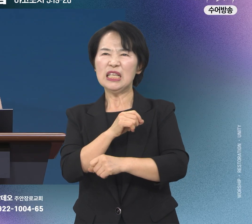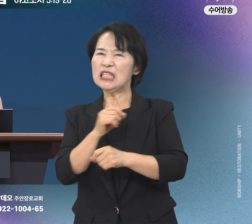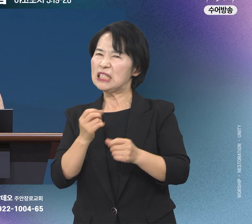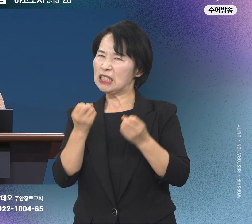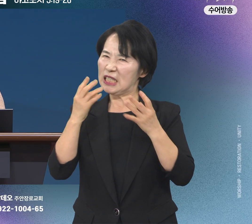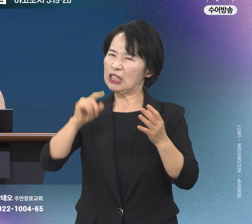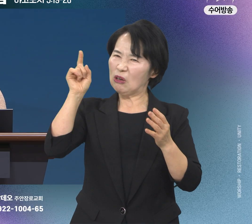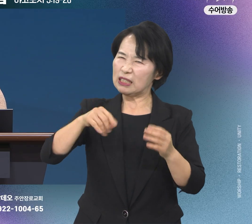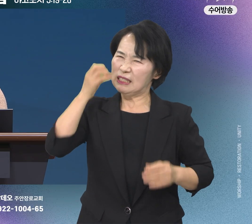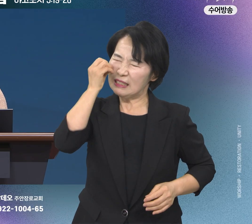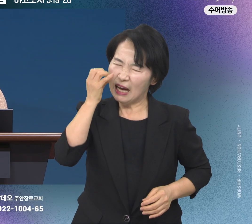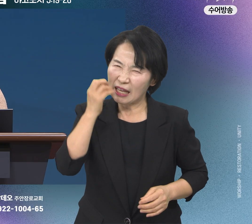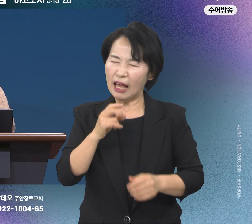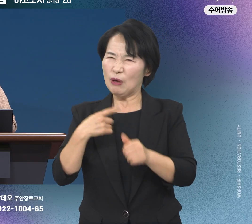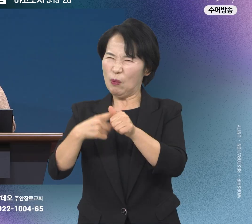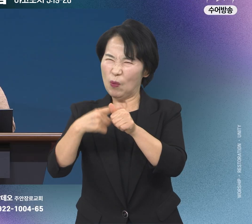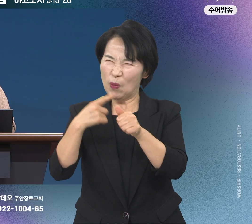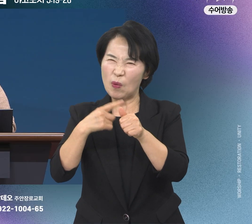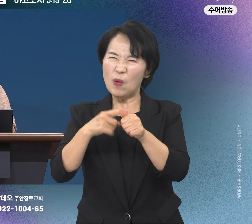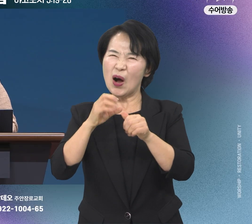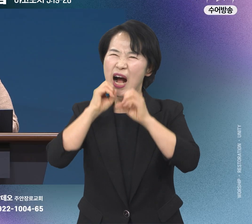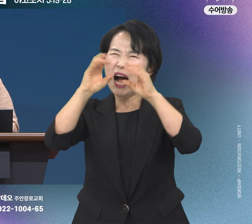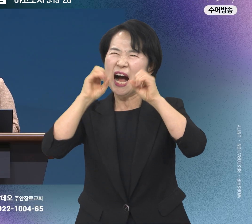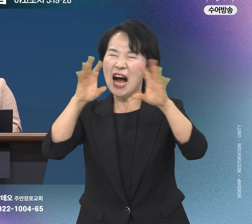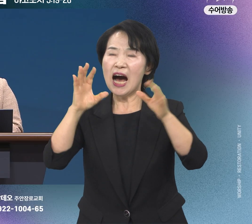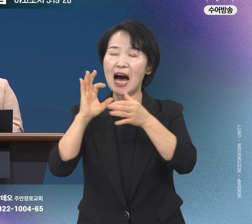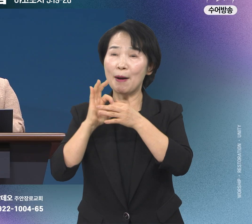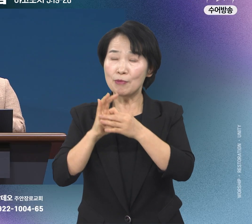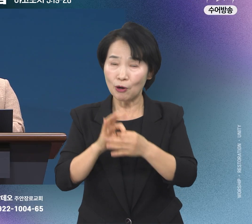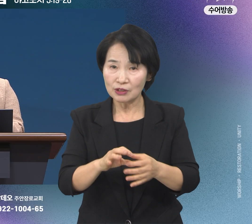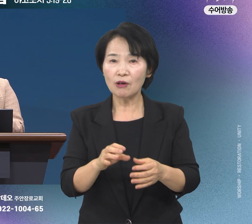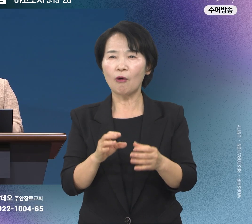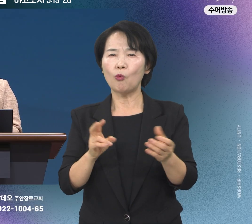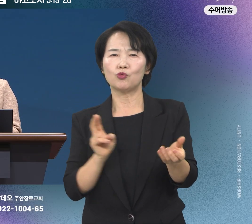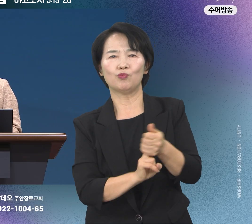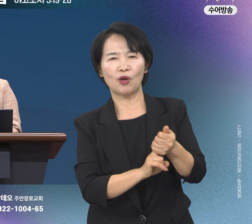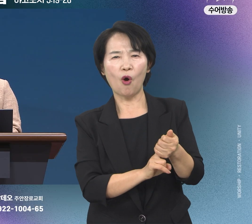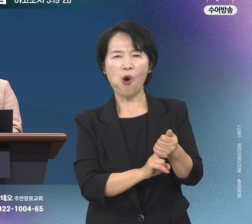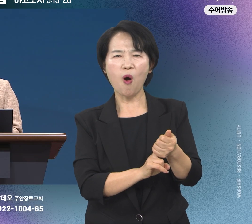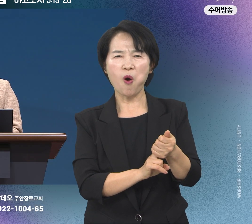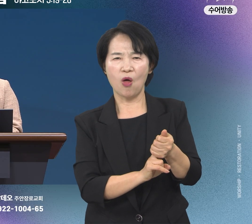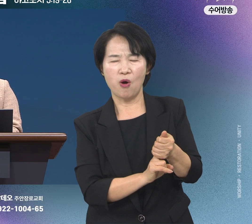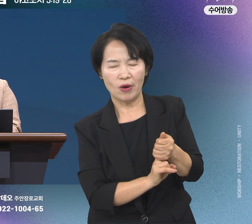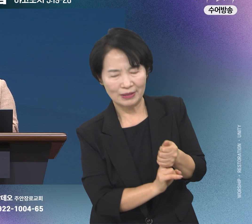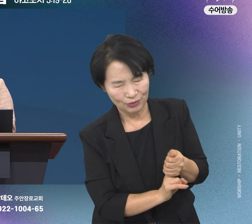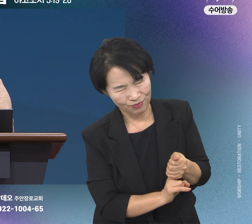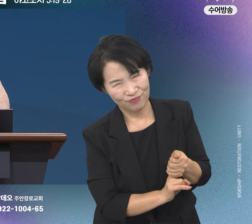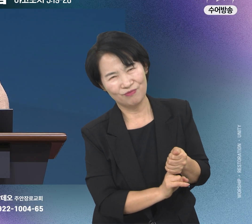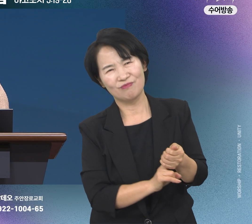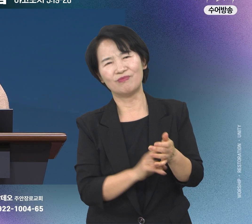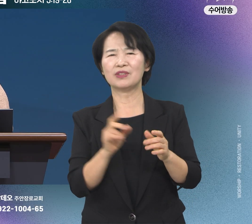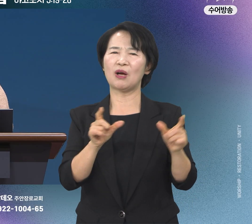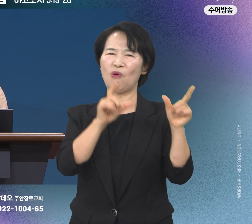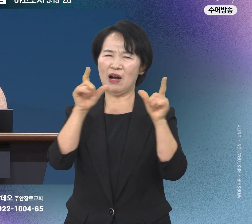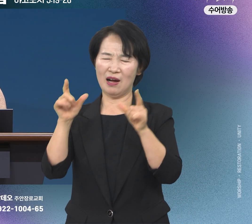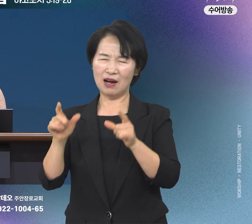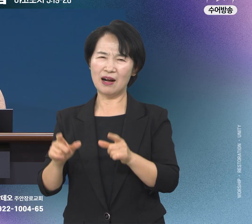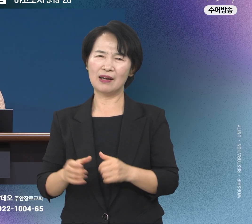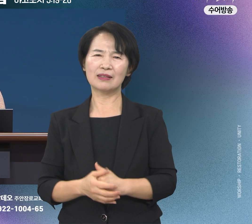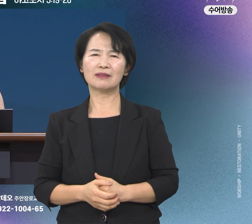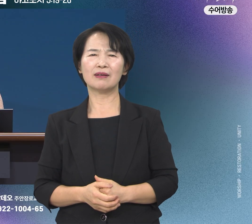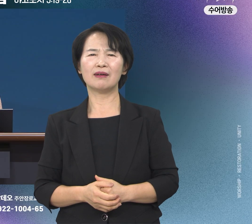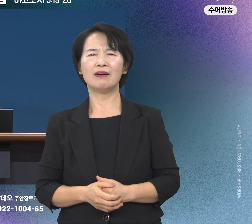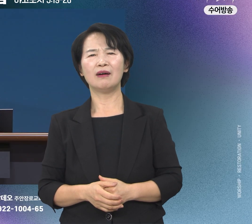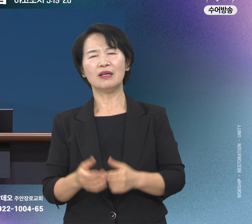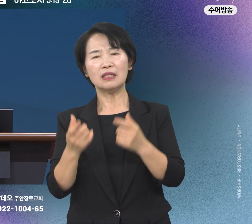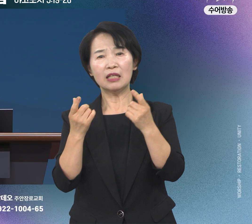신천지 신앙생활을 철저하게 숨기도록 그렇게 교육을 받았고 저도 했습니다. 근데 이런 상황들을 늘